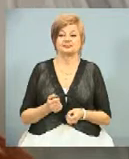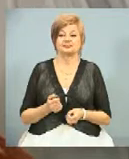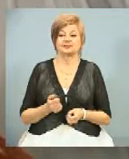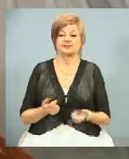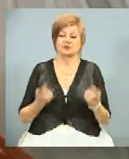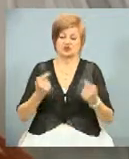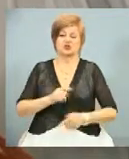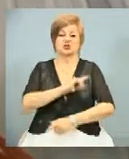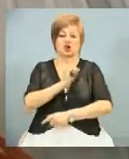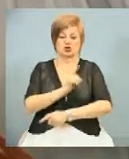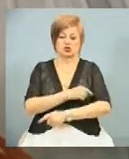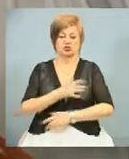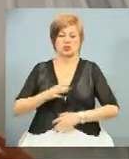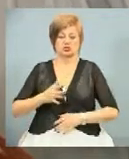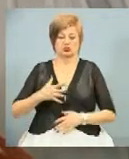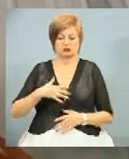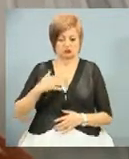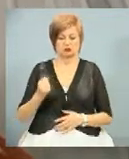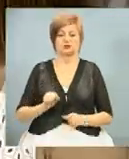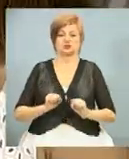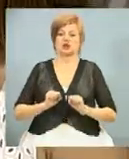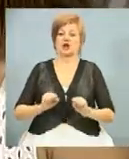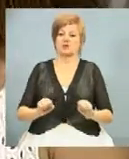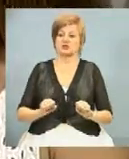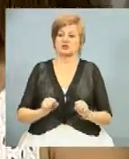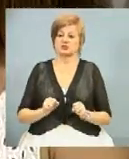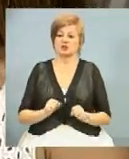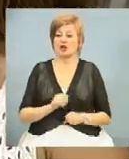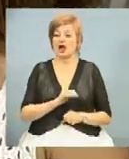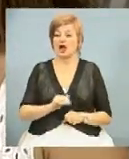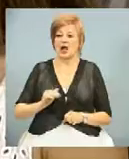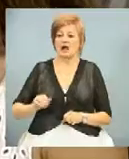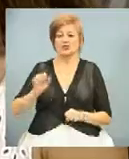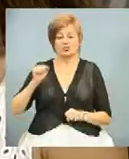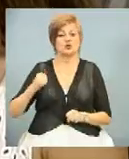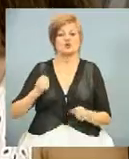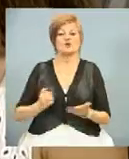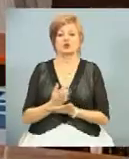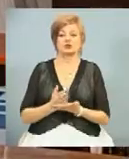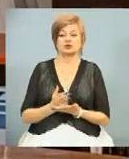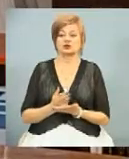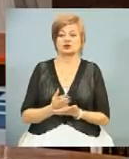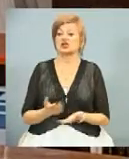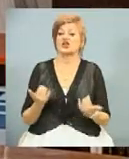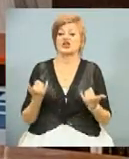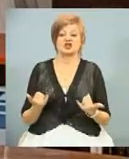велика сила, мужність та храбрість. А діти можуть бути військовослужбовцями? Ну,